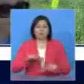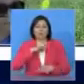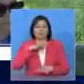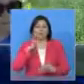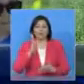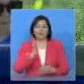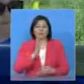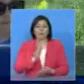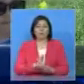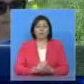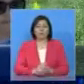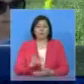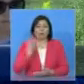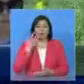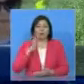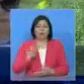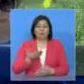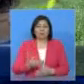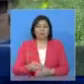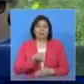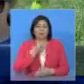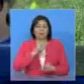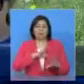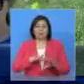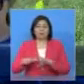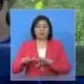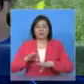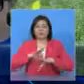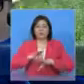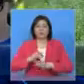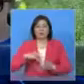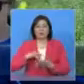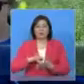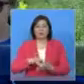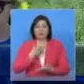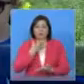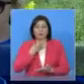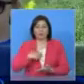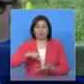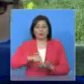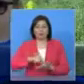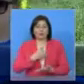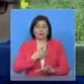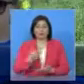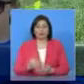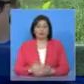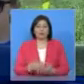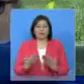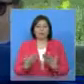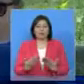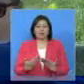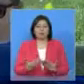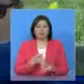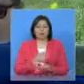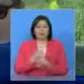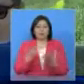берсін. Әрдайым осындай жақсы жұмыстар атқарылып, қаланы көркейтуге үлкен үлестер қоса берейік. Бүгінгі мына